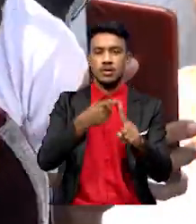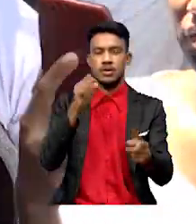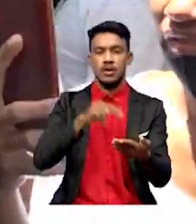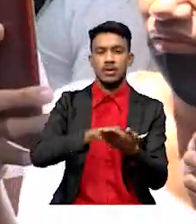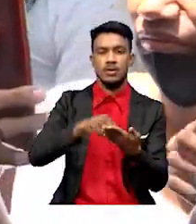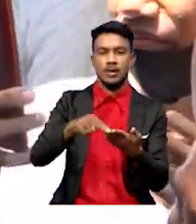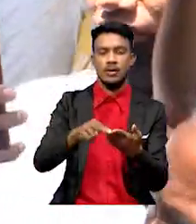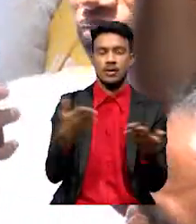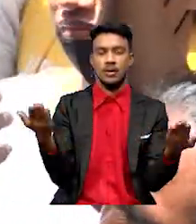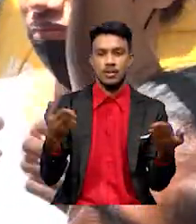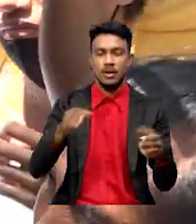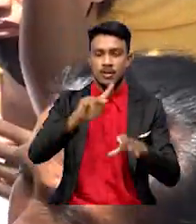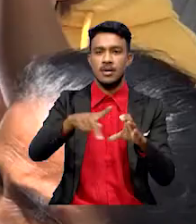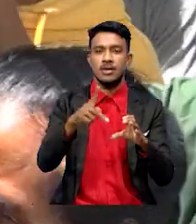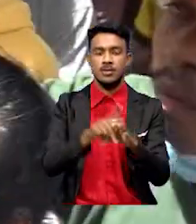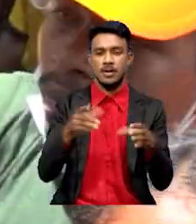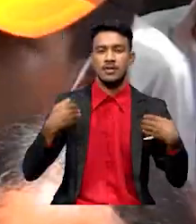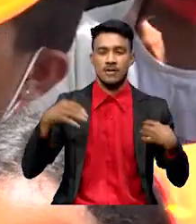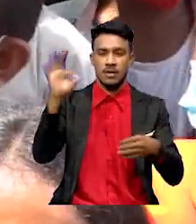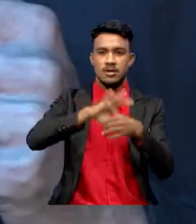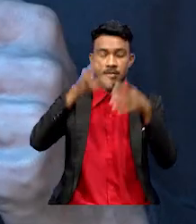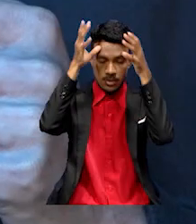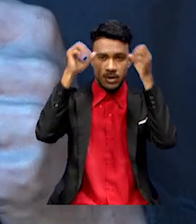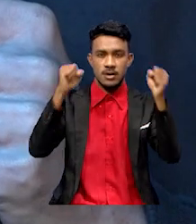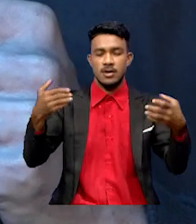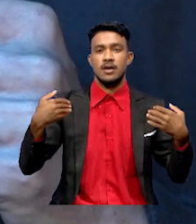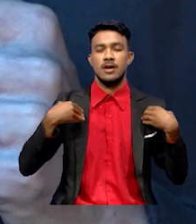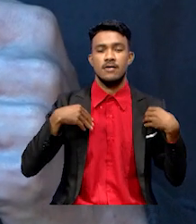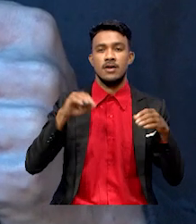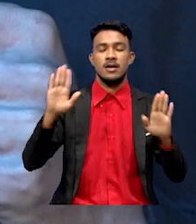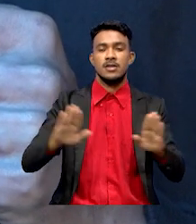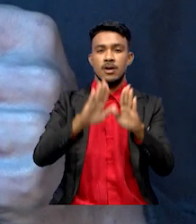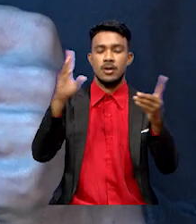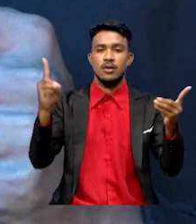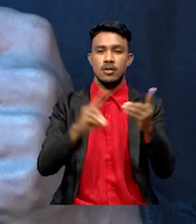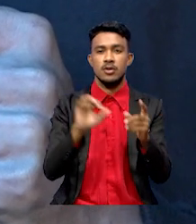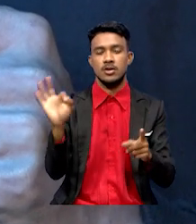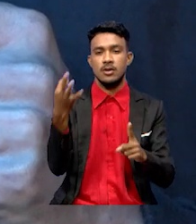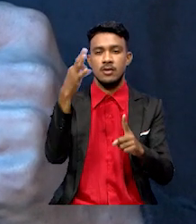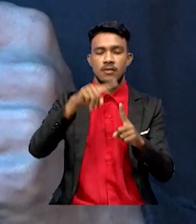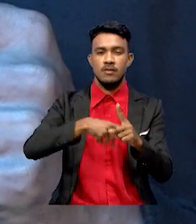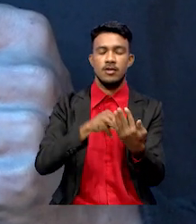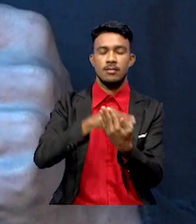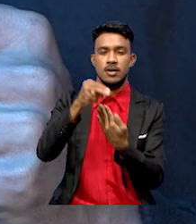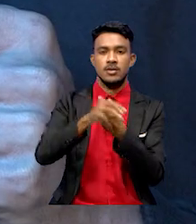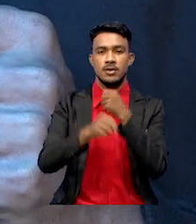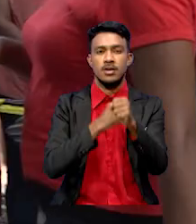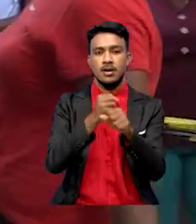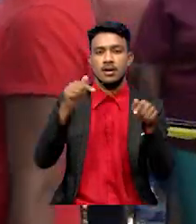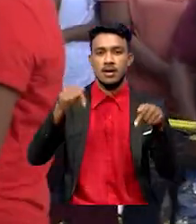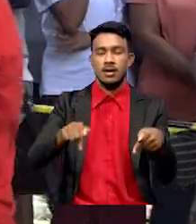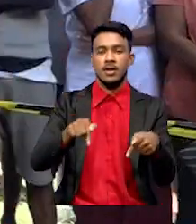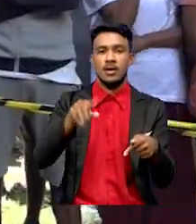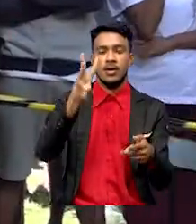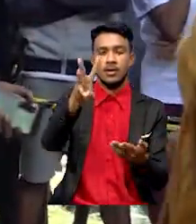fere nebe partisipa iha lisan presidensial iha sabadu loron sanulu resing sia fulang marsu tinang ne rihung atus